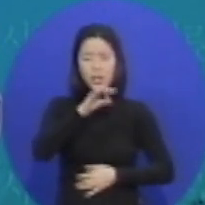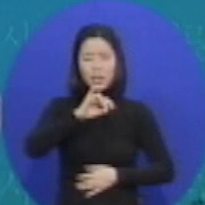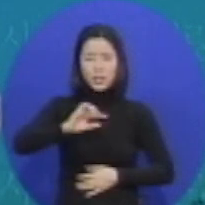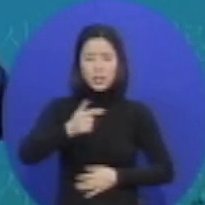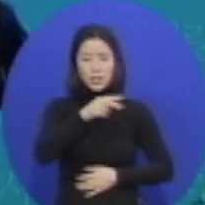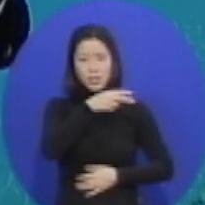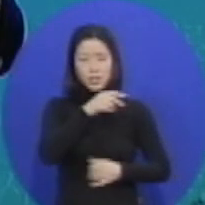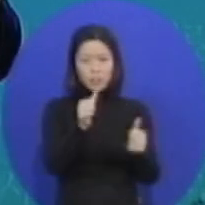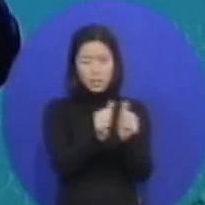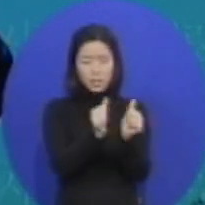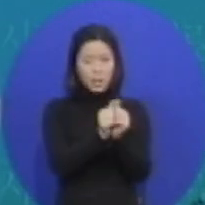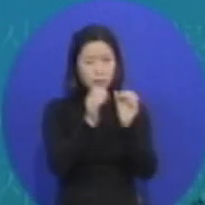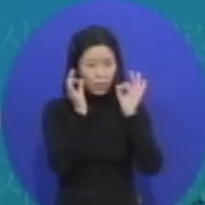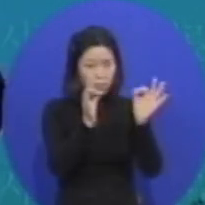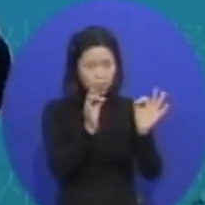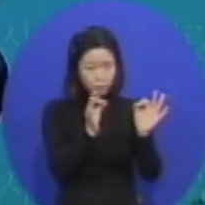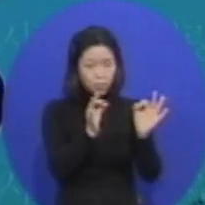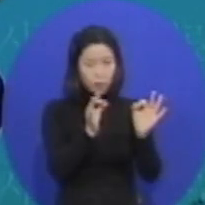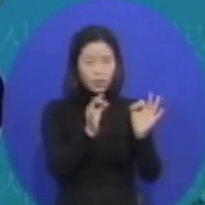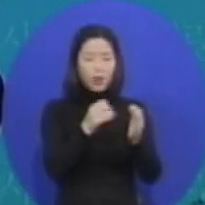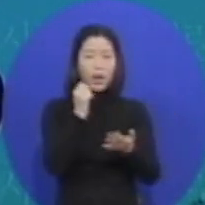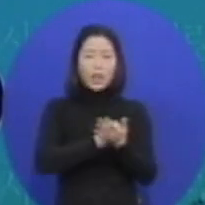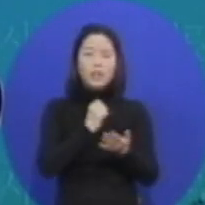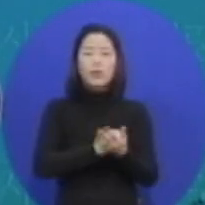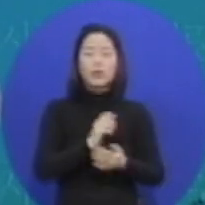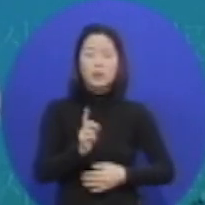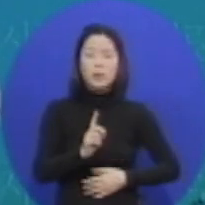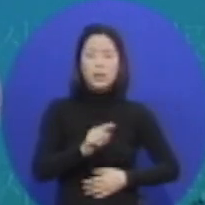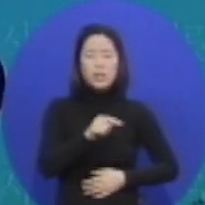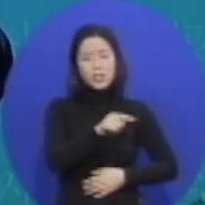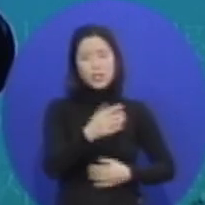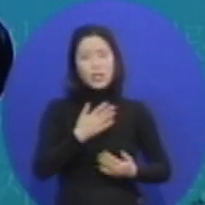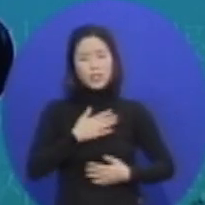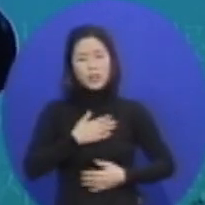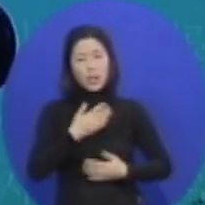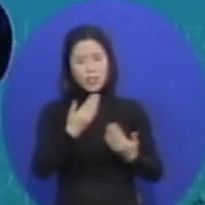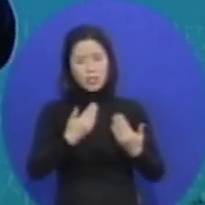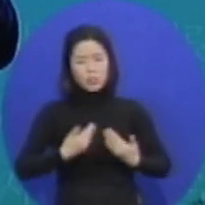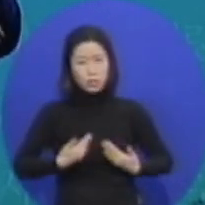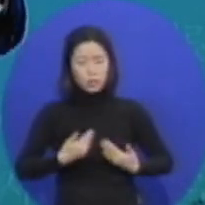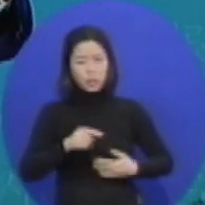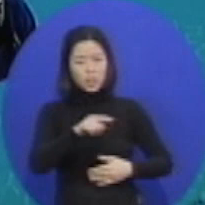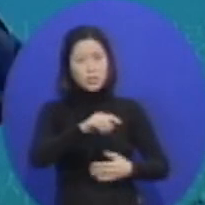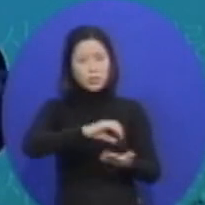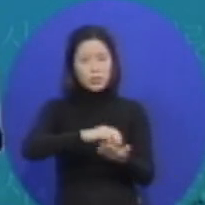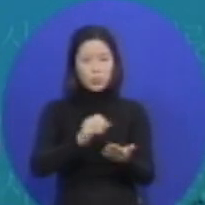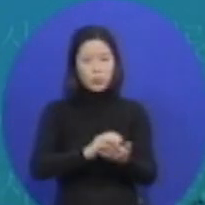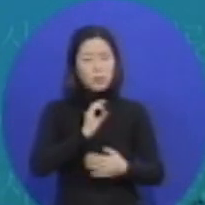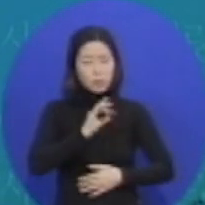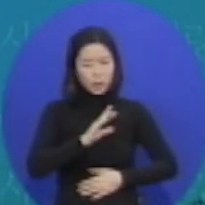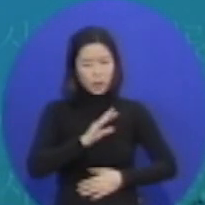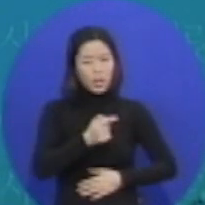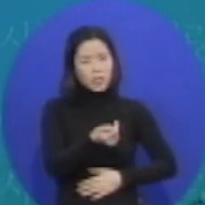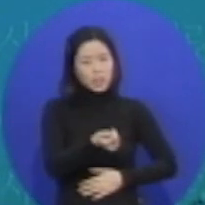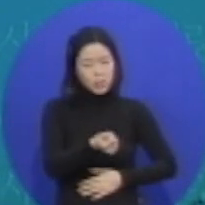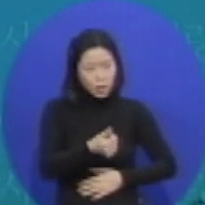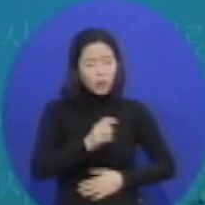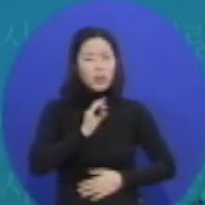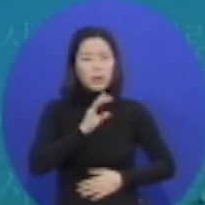뭐예요 너가 나에게 해준 게 이것밖에 안되니 너는 정말 적응 것 밖에 사함을 받지 못